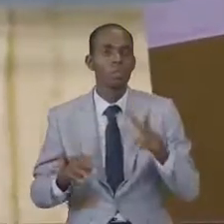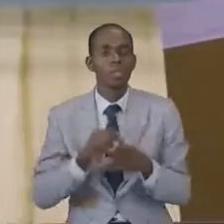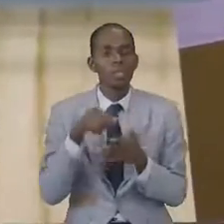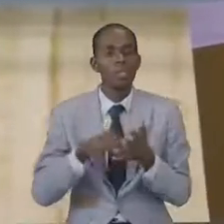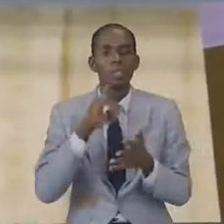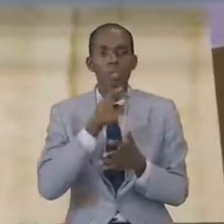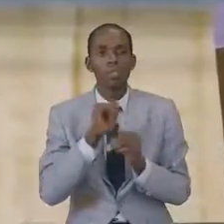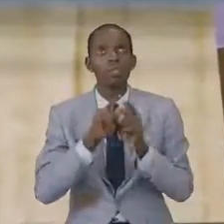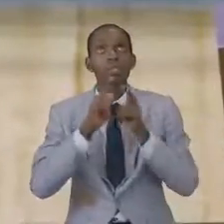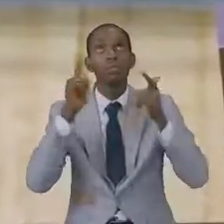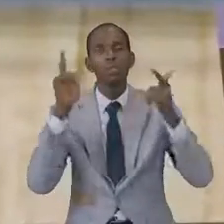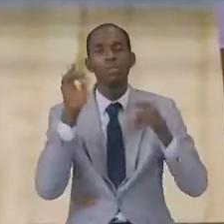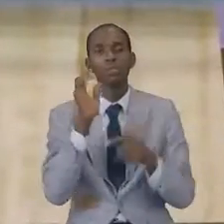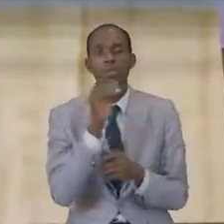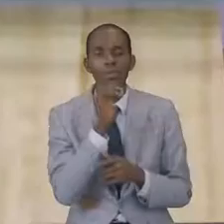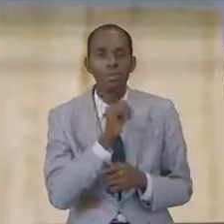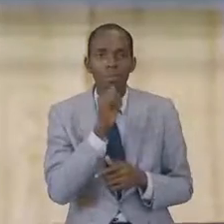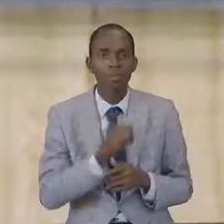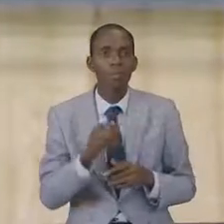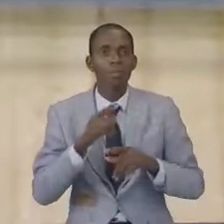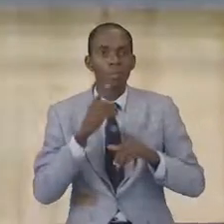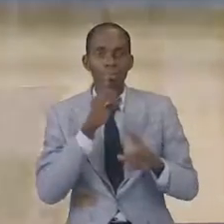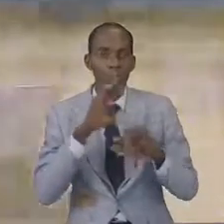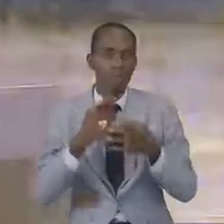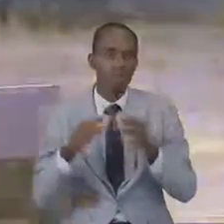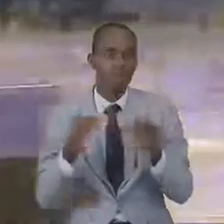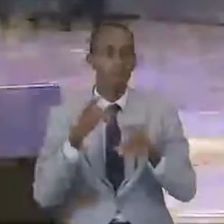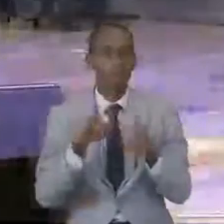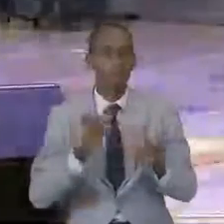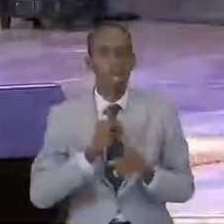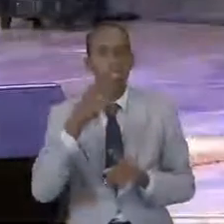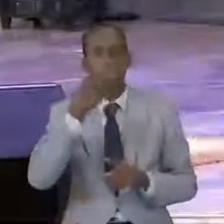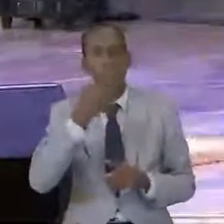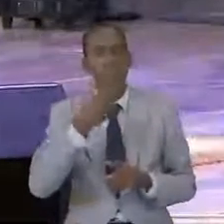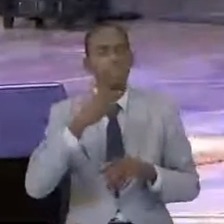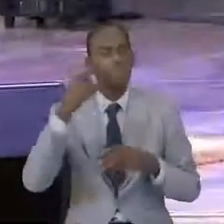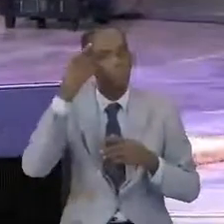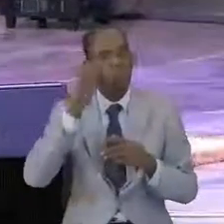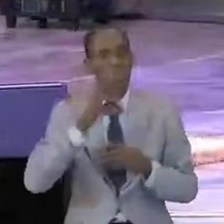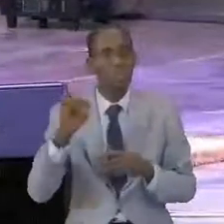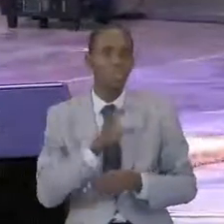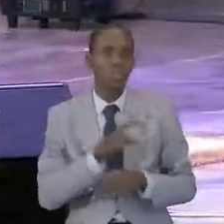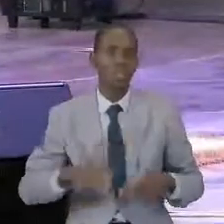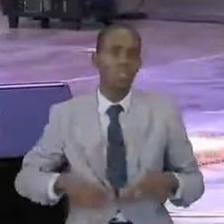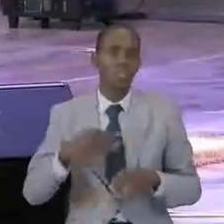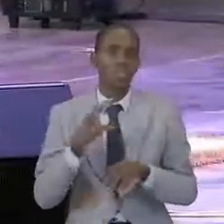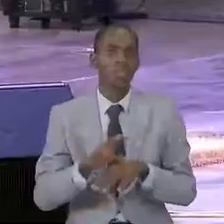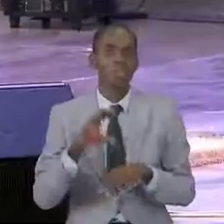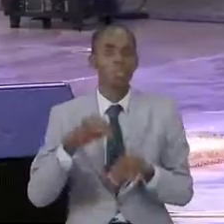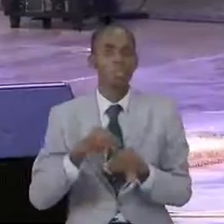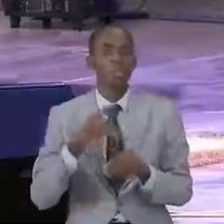ce mystère est grand je dis cela par rapport à Christ et à l'église verset 33